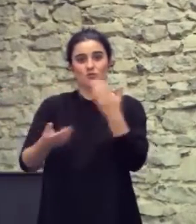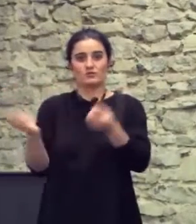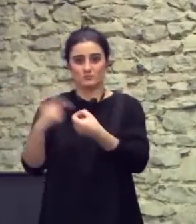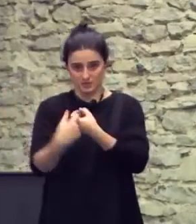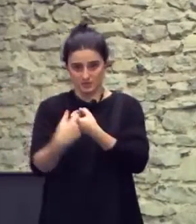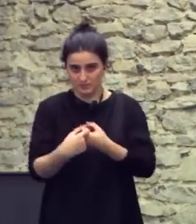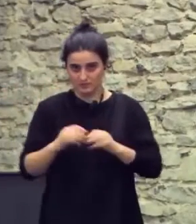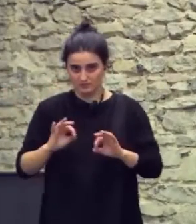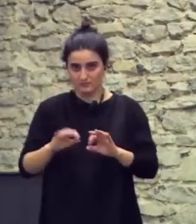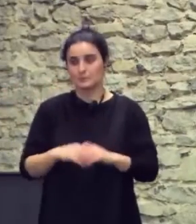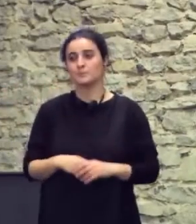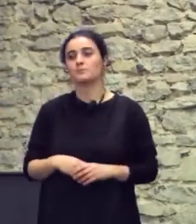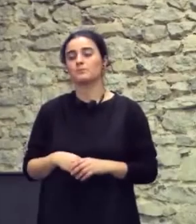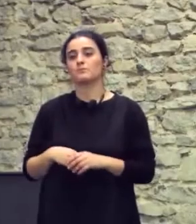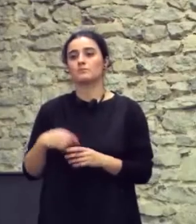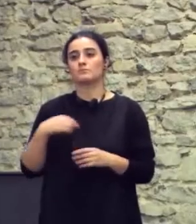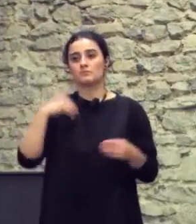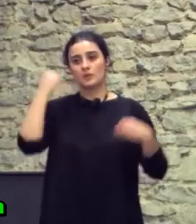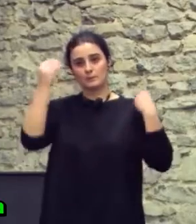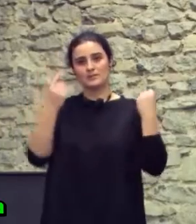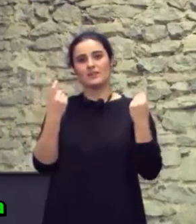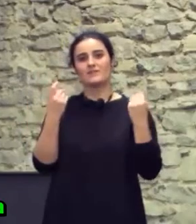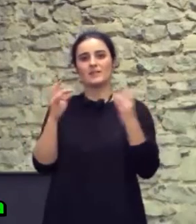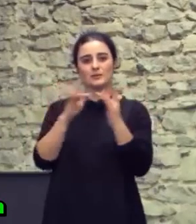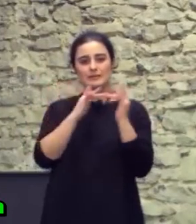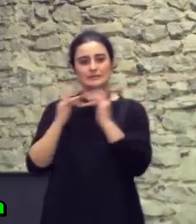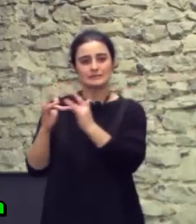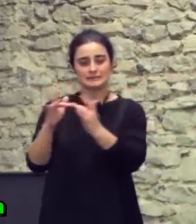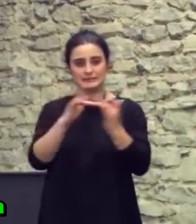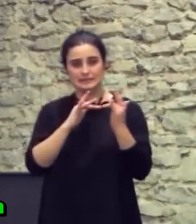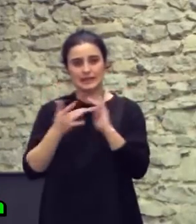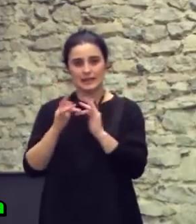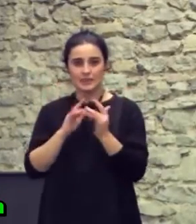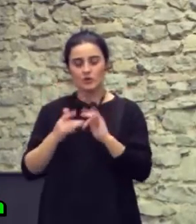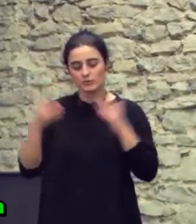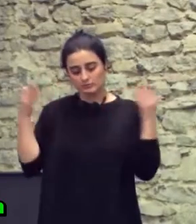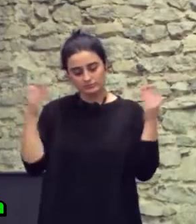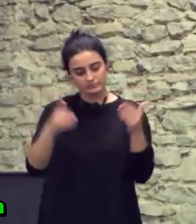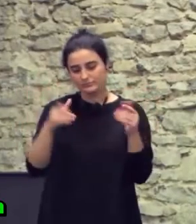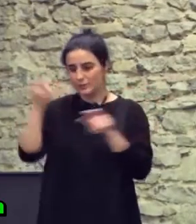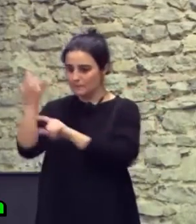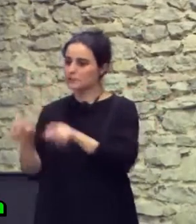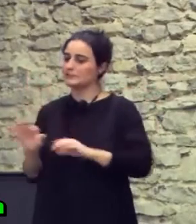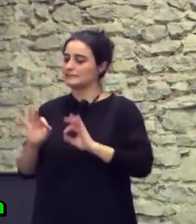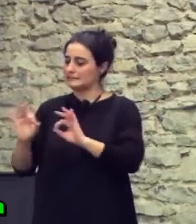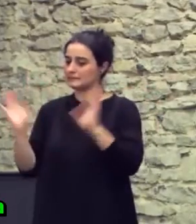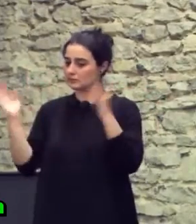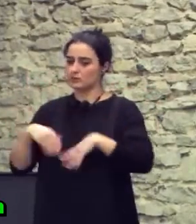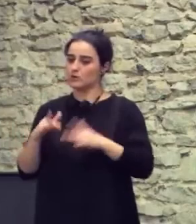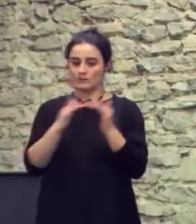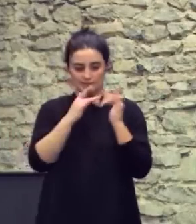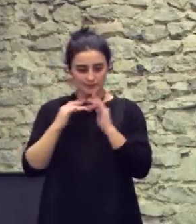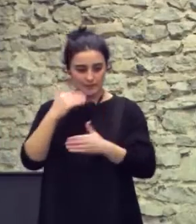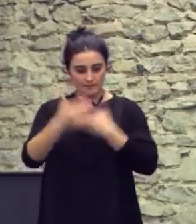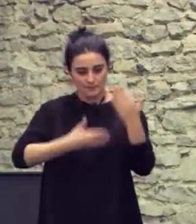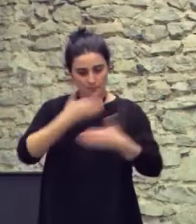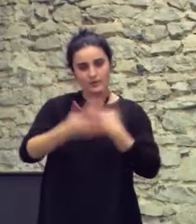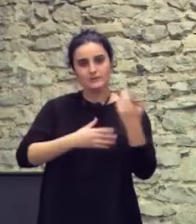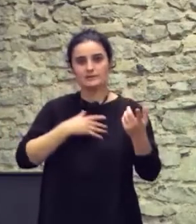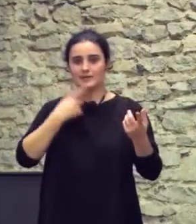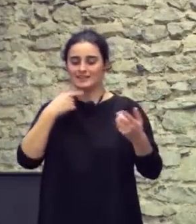uste dut interakzioan zentratu behar garela eta ez sujeto konkretuetan. Interakzioan zentratzeak lagunduko digula